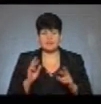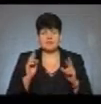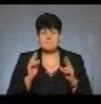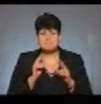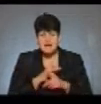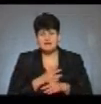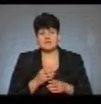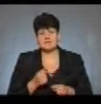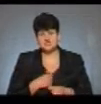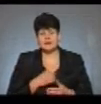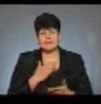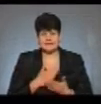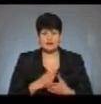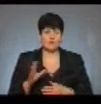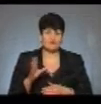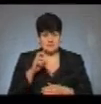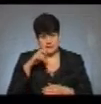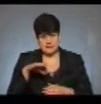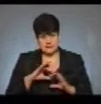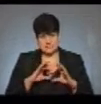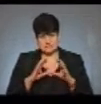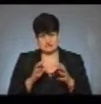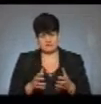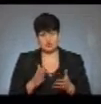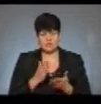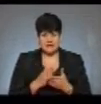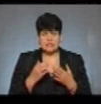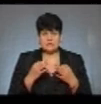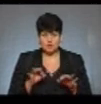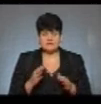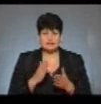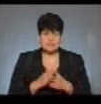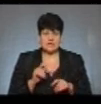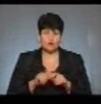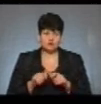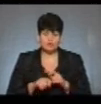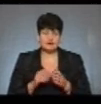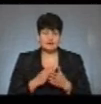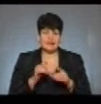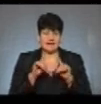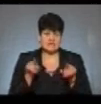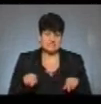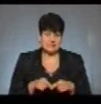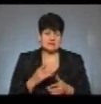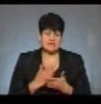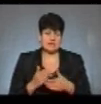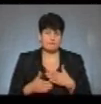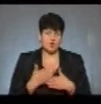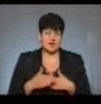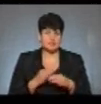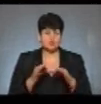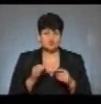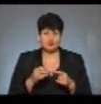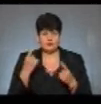неправильний, але він, на жаль, є у всіх країнах світу. Є дозвіл, є контроль, є ліцензія, є покарання. Нічого не видумувати в